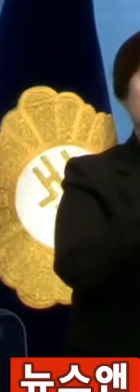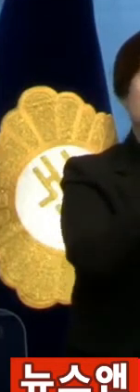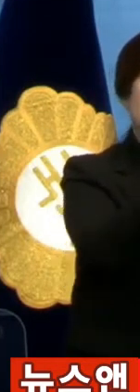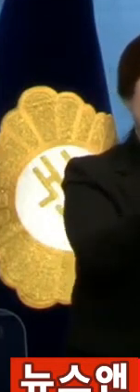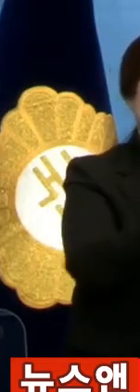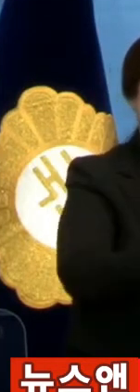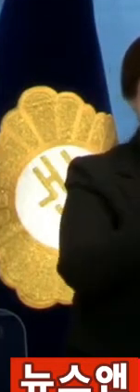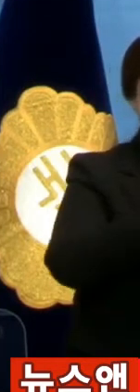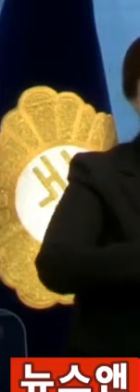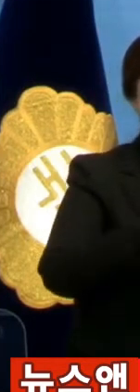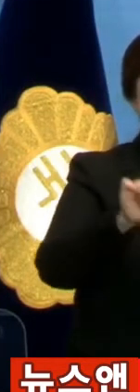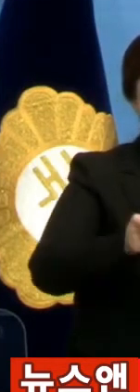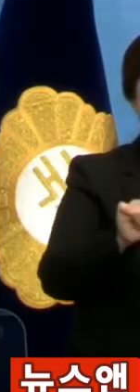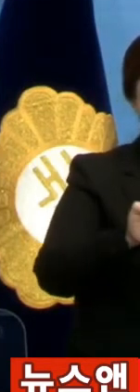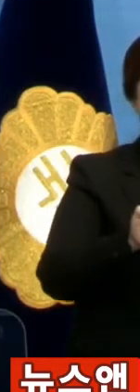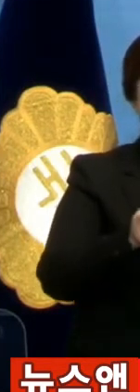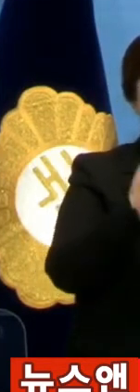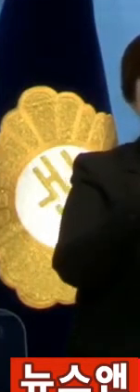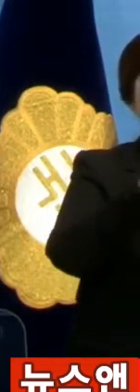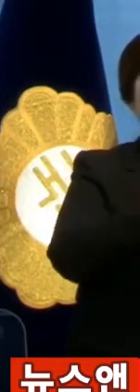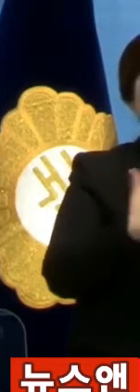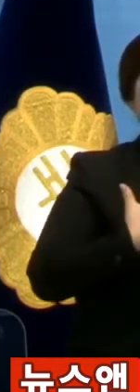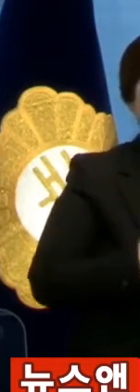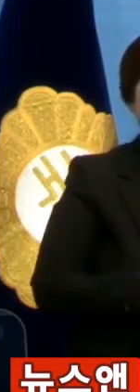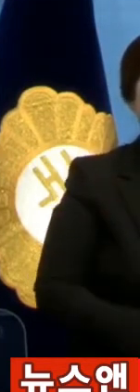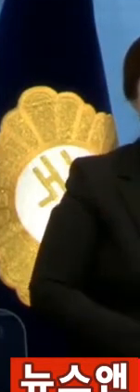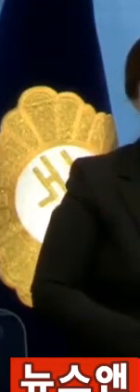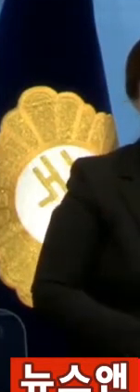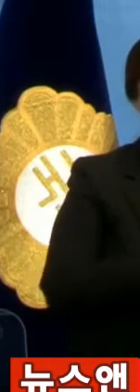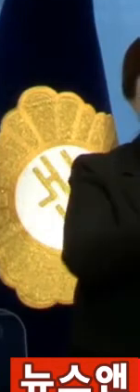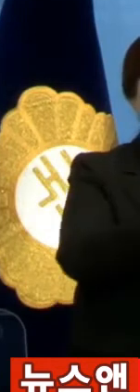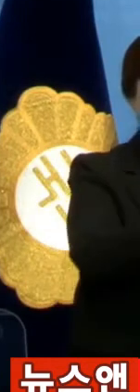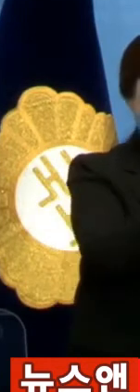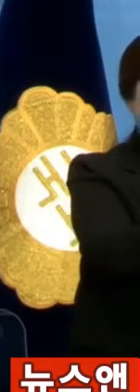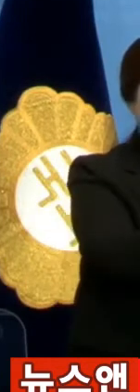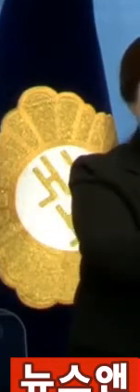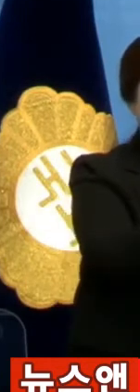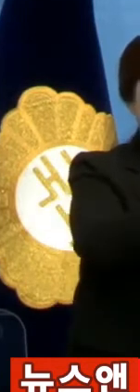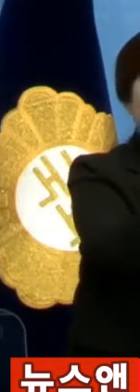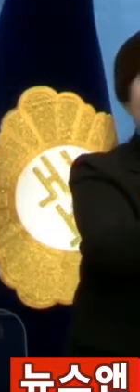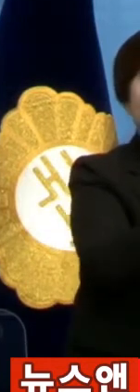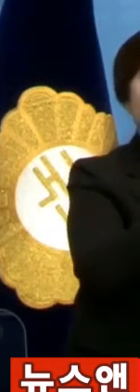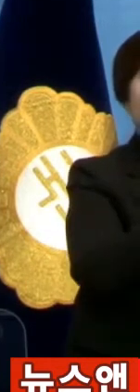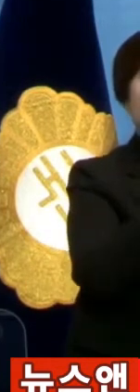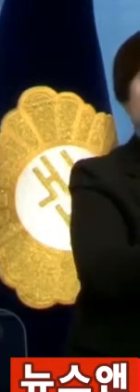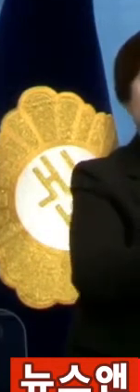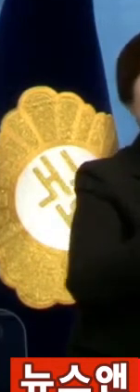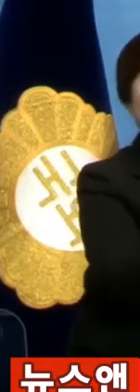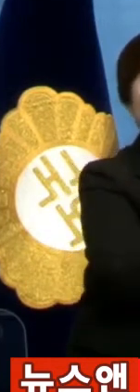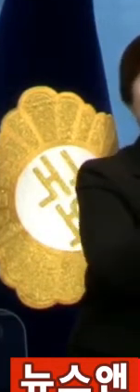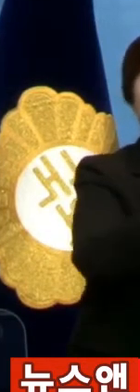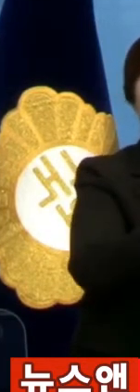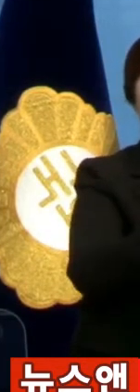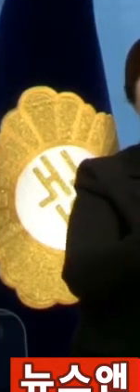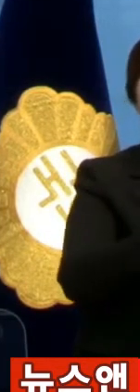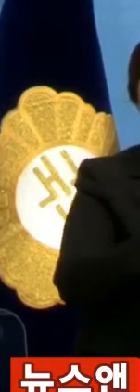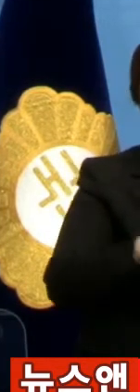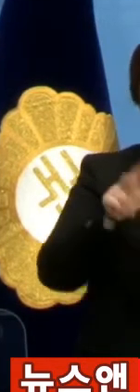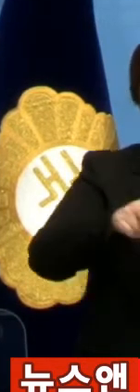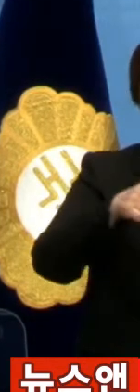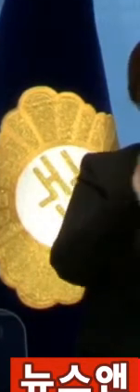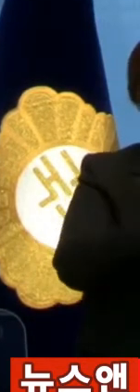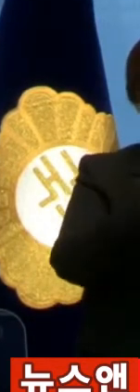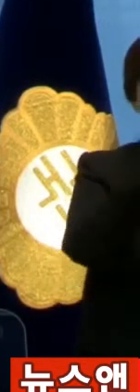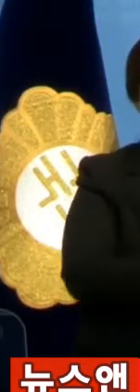못할 상황입니다. 정치 권력의 빌부터 그들만의 왕국을 구축하려던 사법농단의 기억도 우리 헌정사의 쓰라린